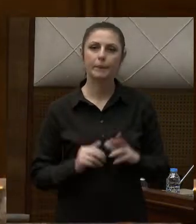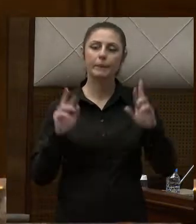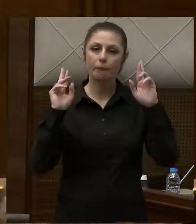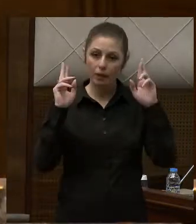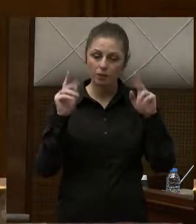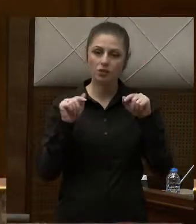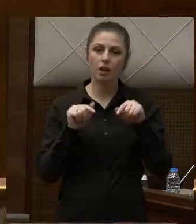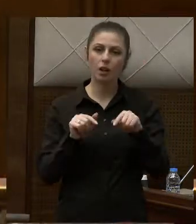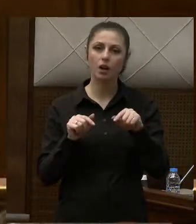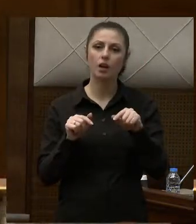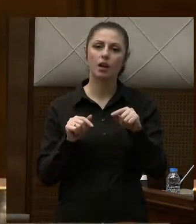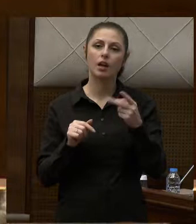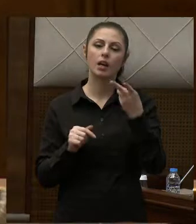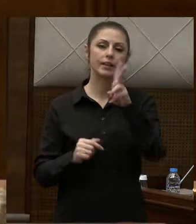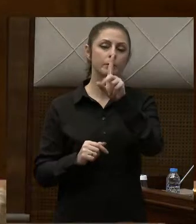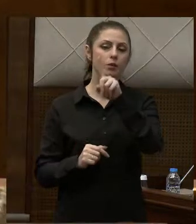2018 yılında